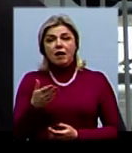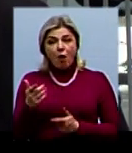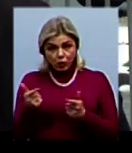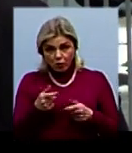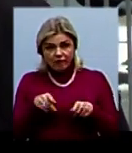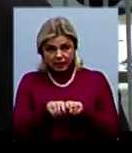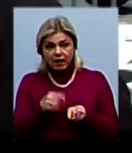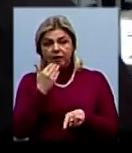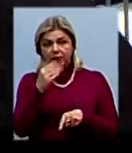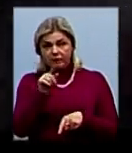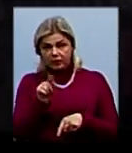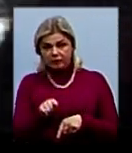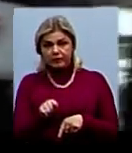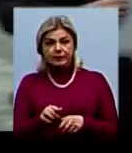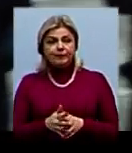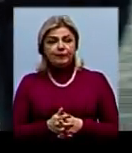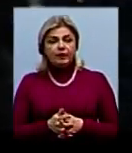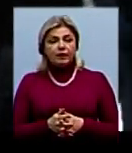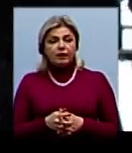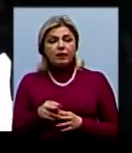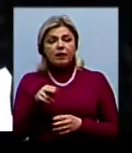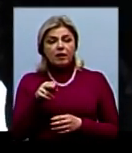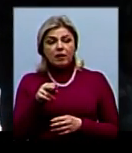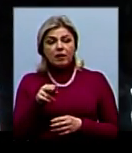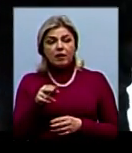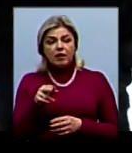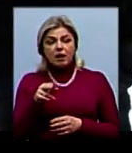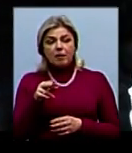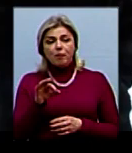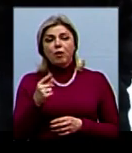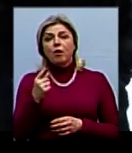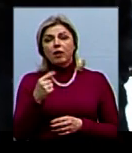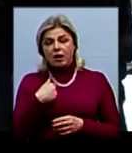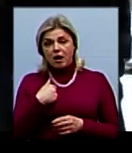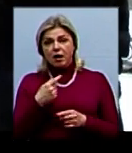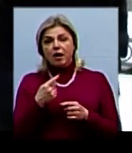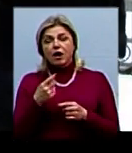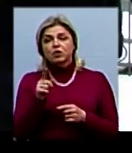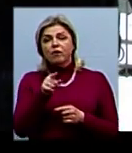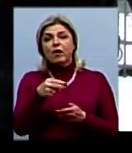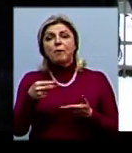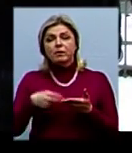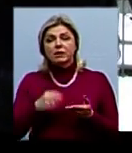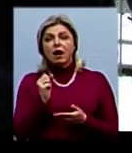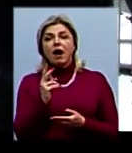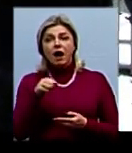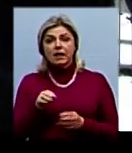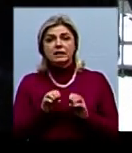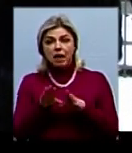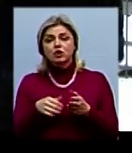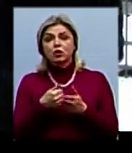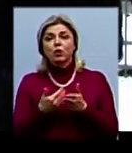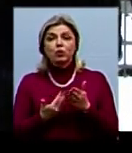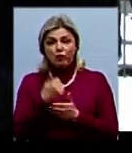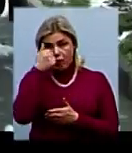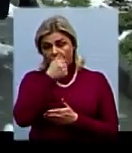так? Погашение по следующему, погашение первого в следующем году, я согласен. Ну, так, чтобы мы подписали акт сдачи на, до Нового года.